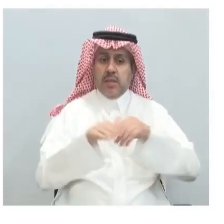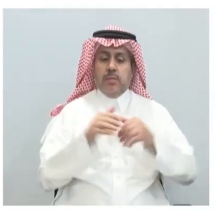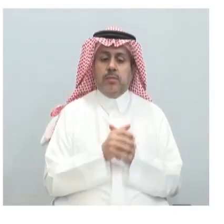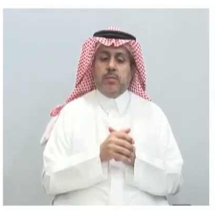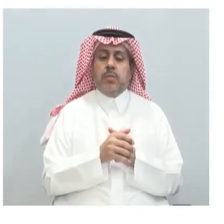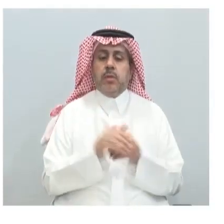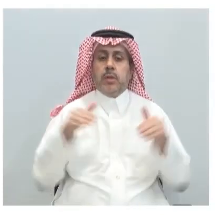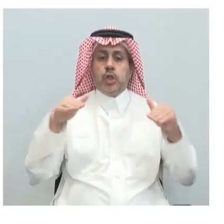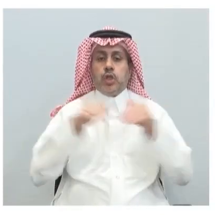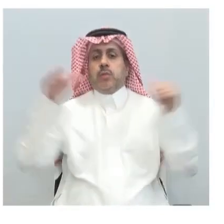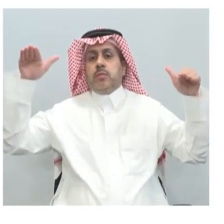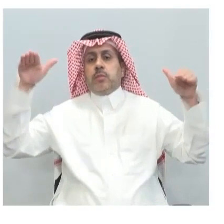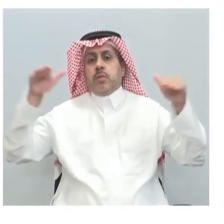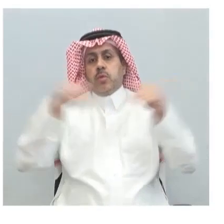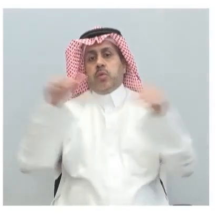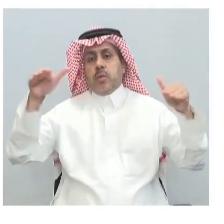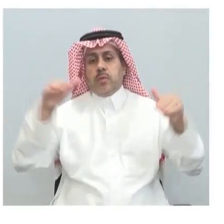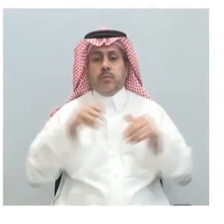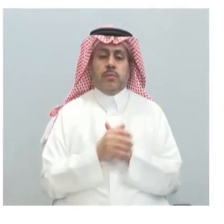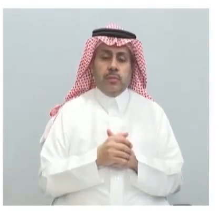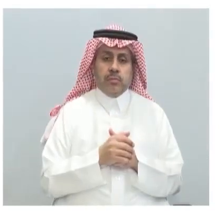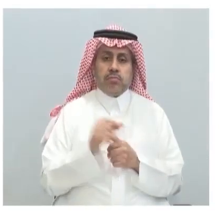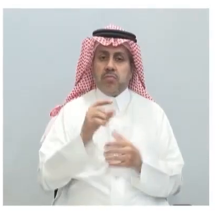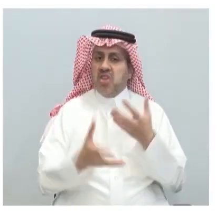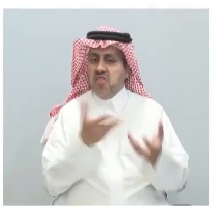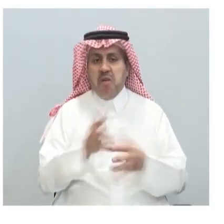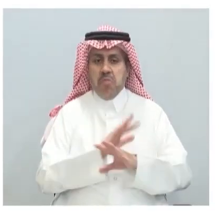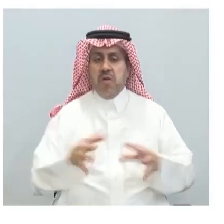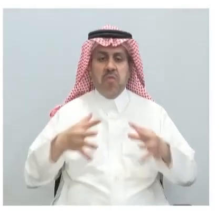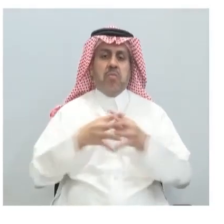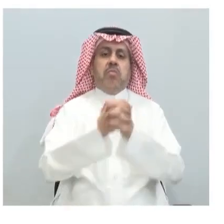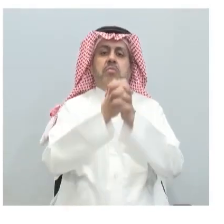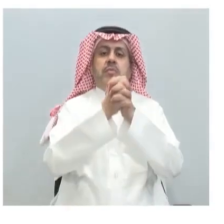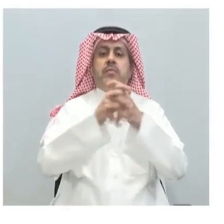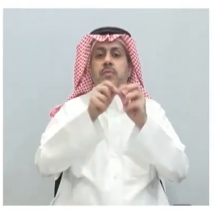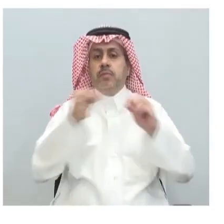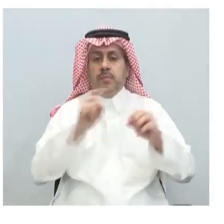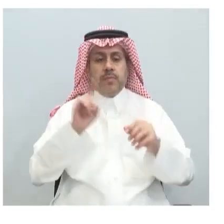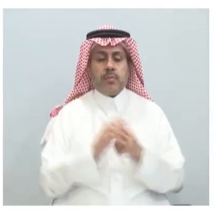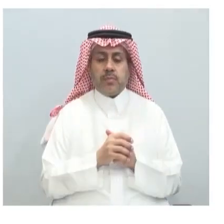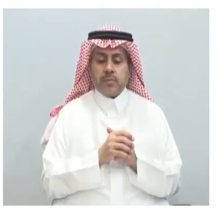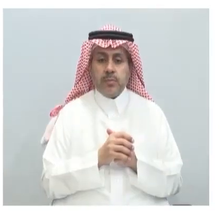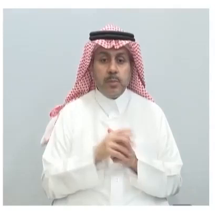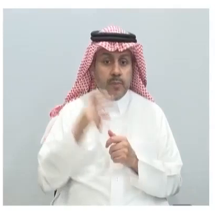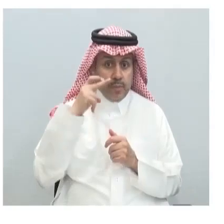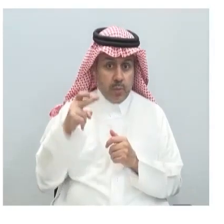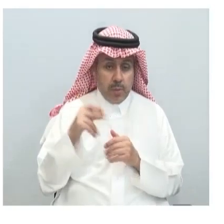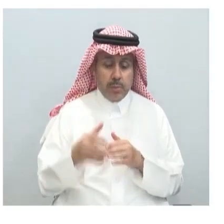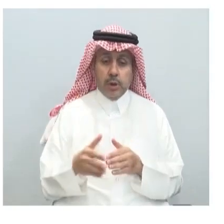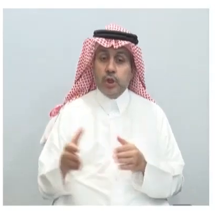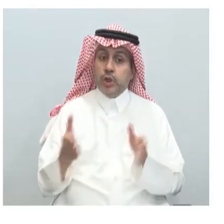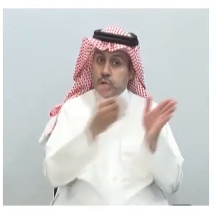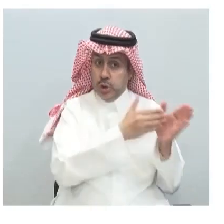سيحدث ترتد الجزيئات دون تكوين روابط اذا الجواب هنا كلاهما اتجاهه